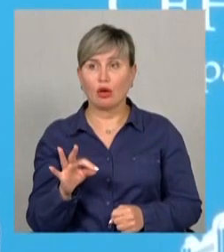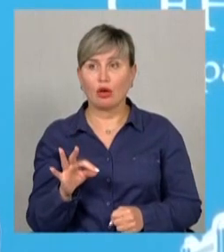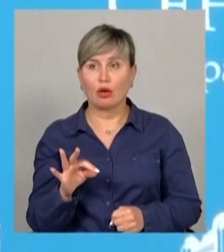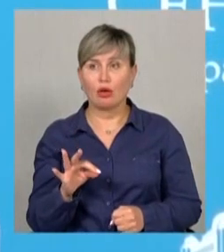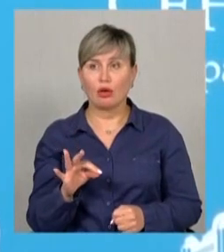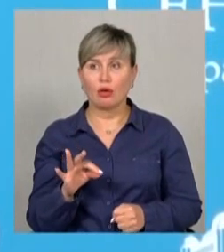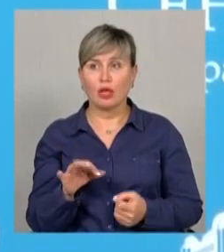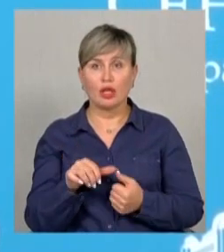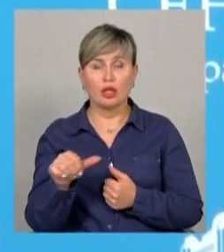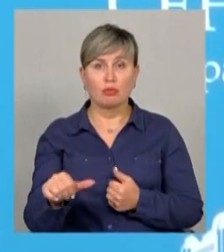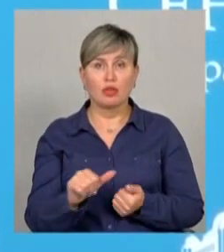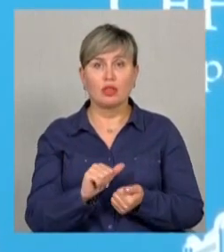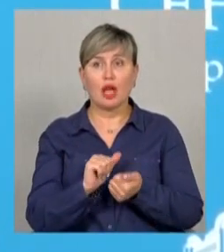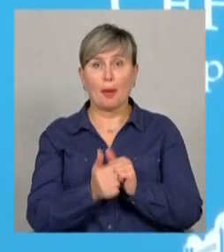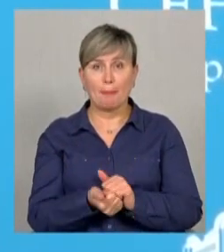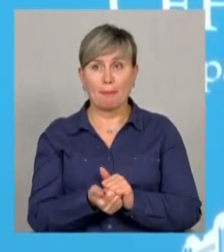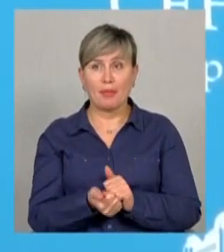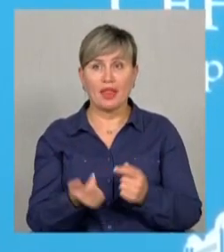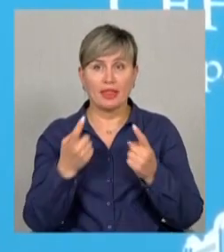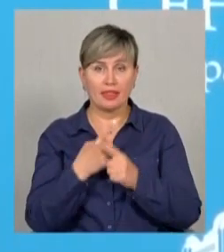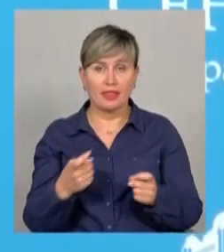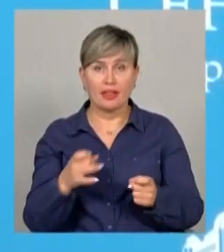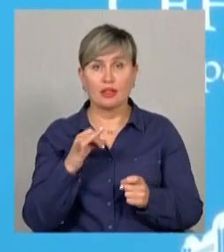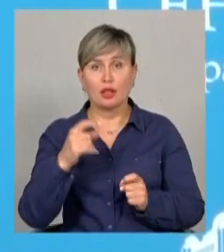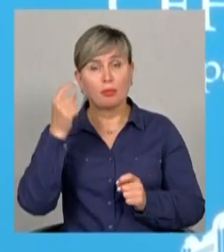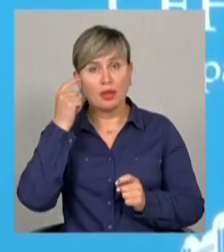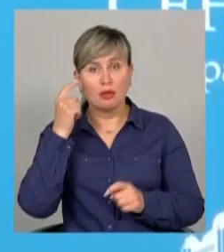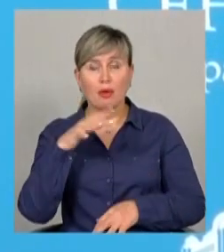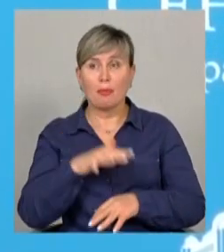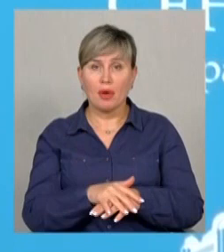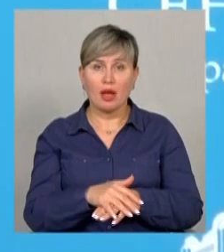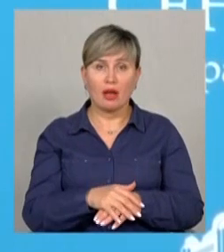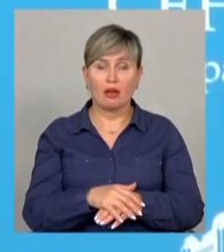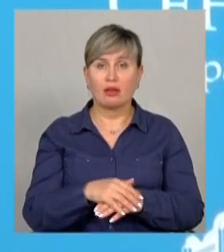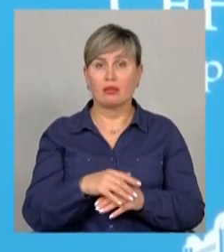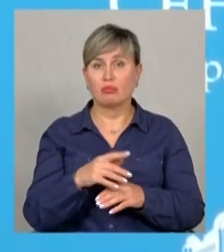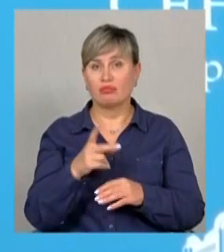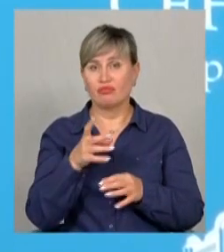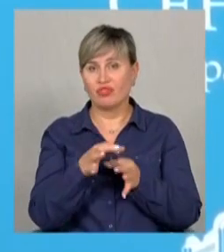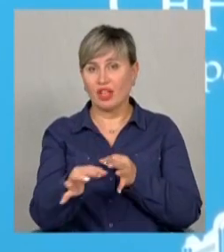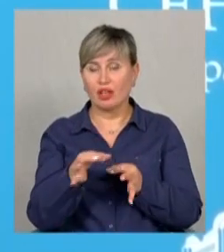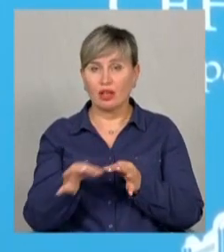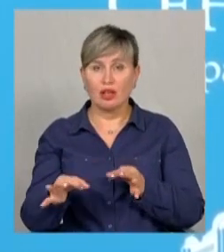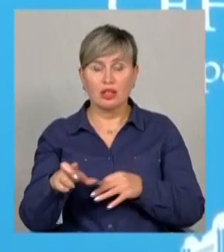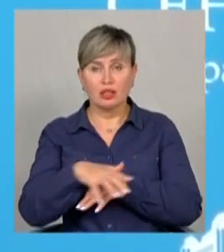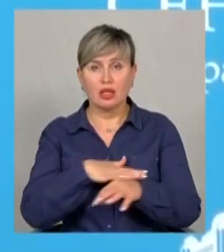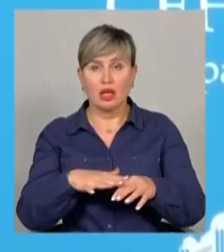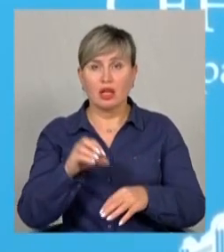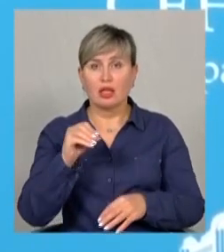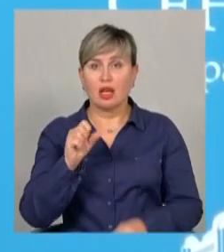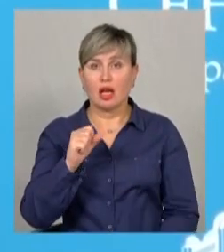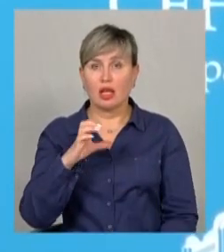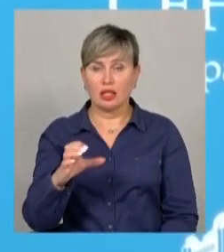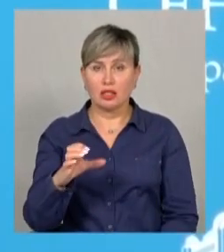именно обмен данными и понимание банками второго уровня стран Евразийского экономического